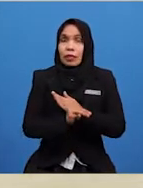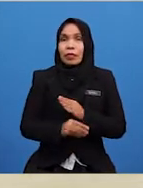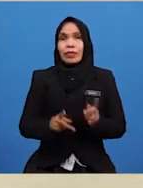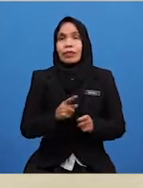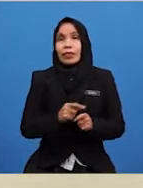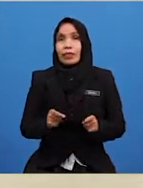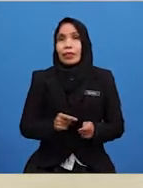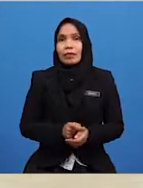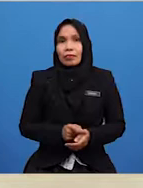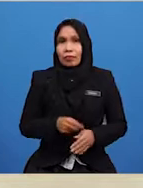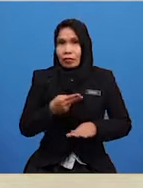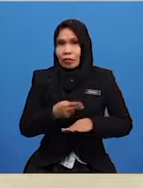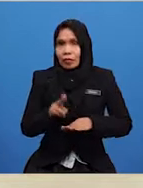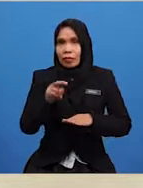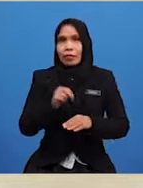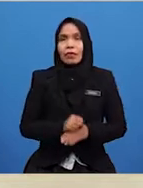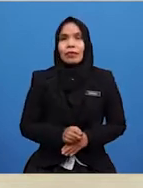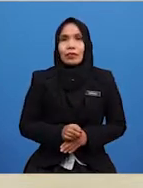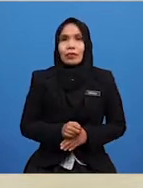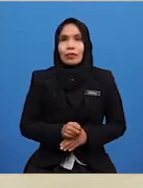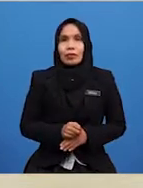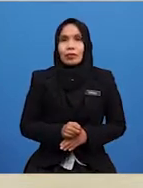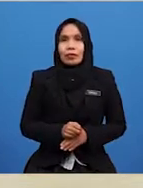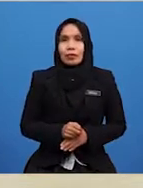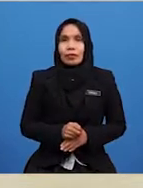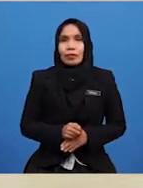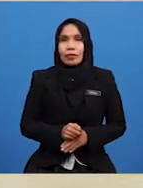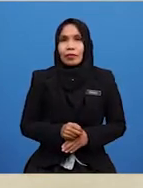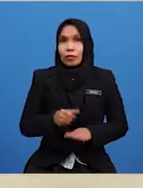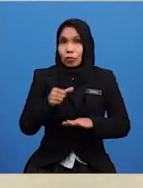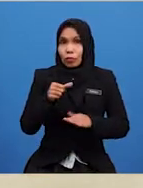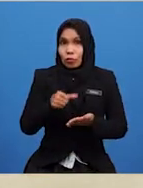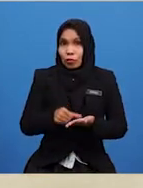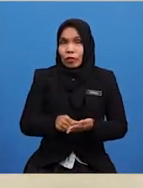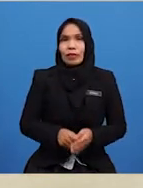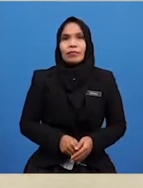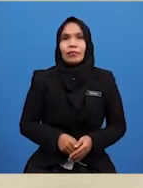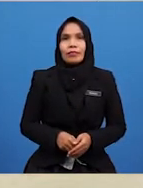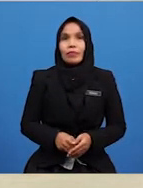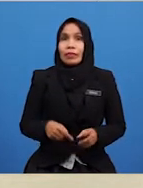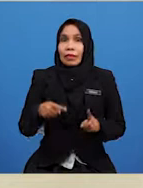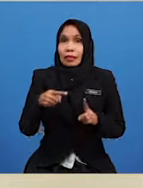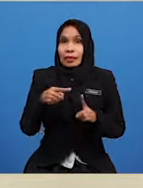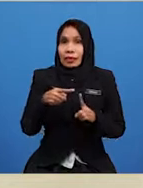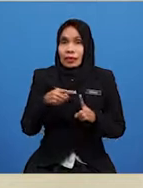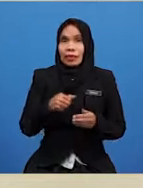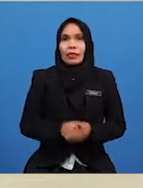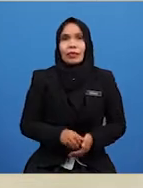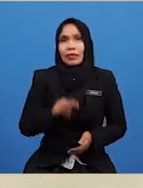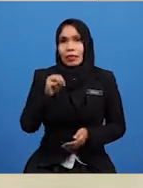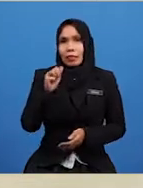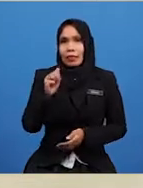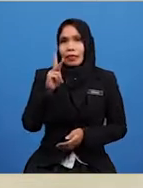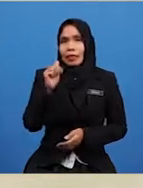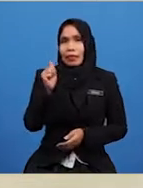telah menghantar utusan persahabatan ke Makassar. Hubungan ini berlaku dalam